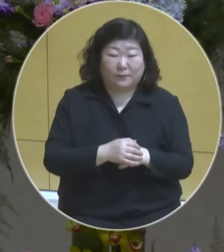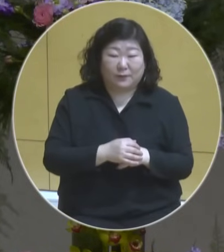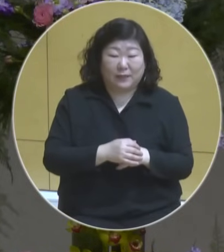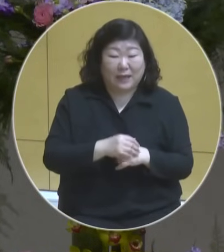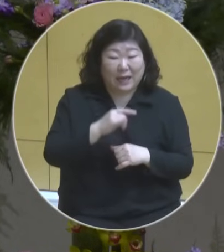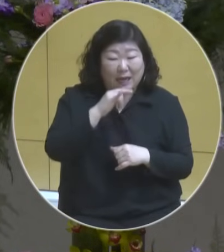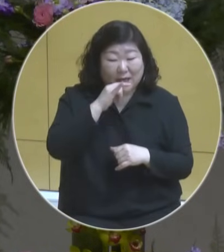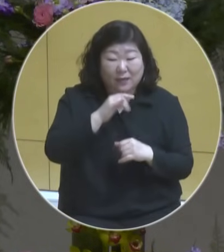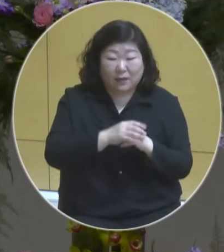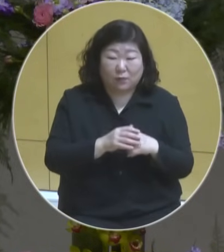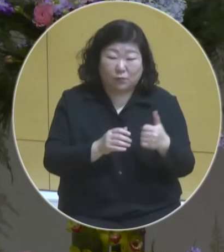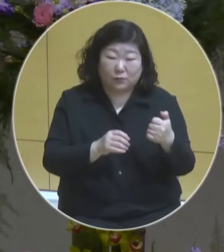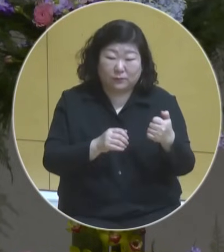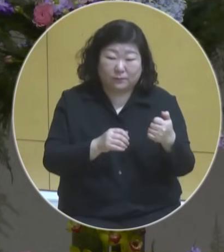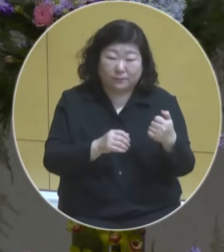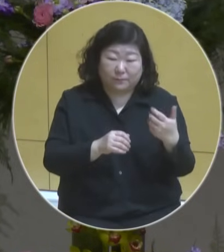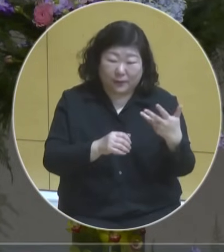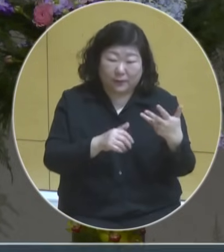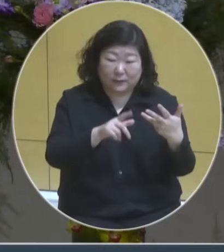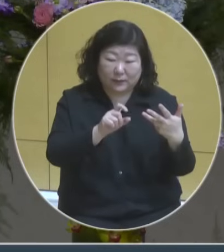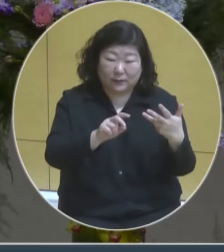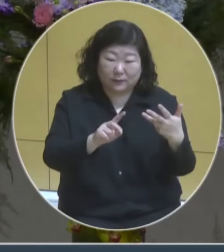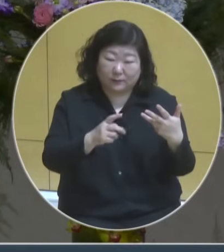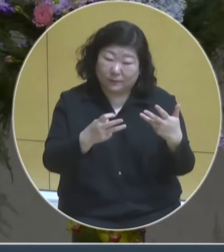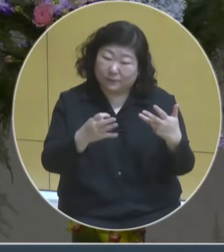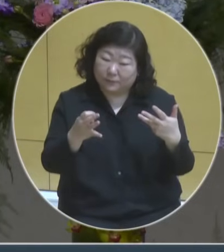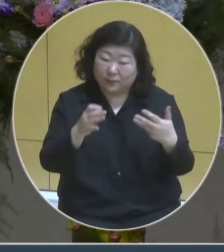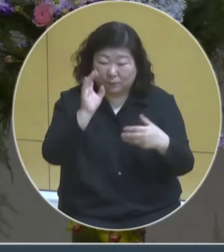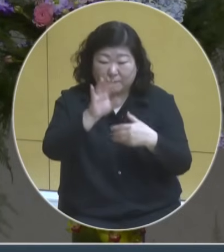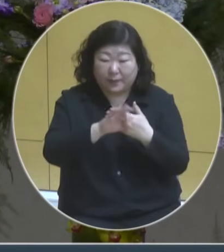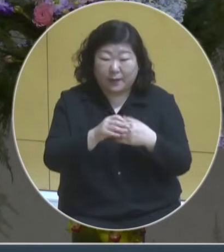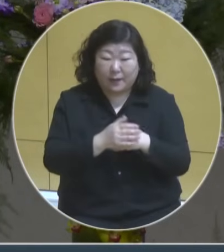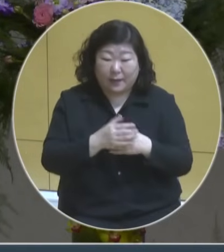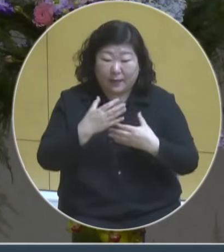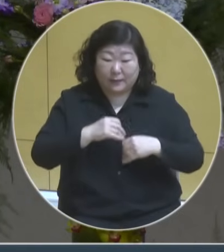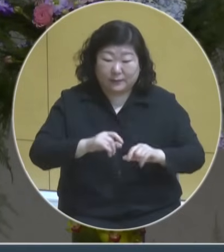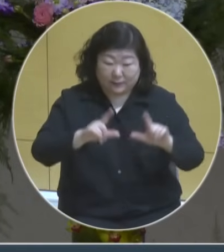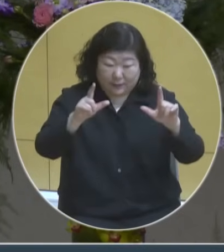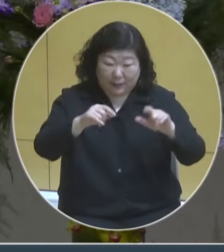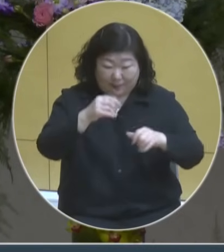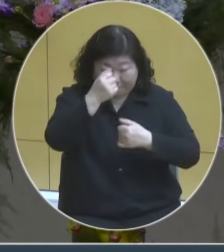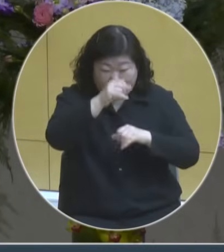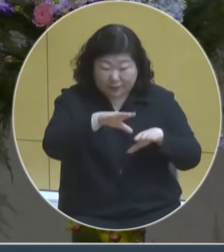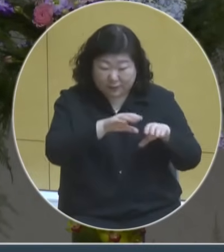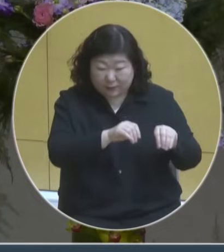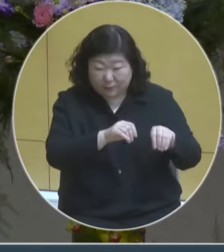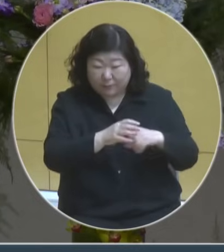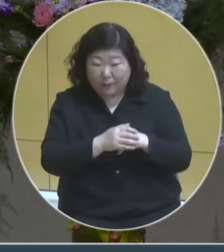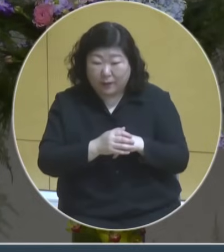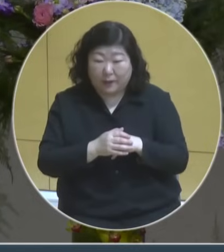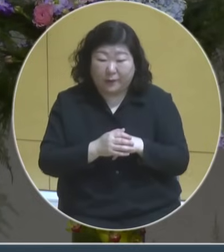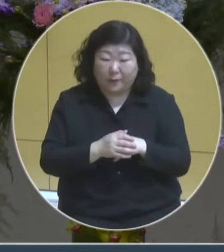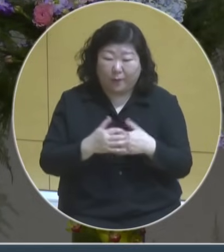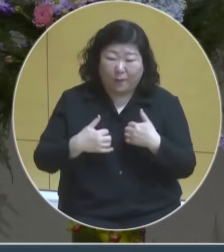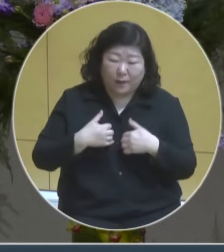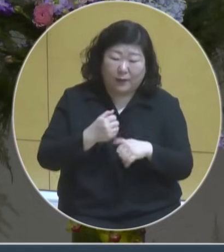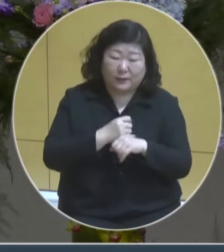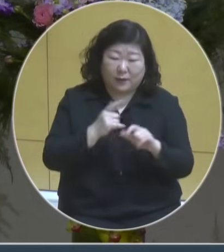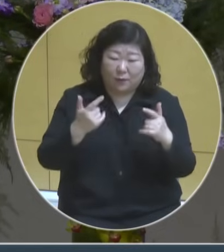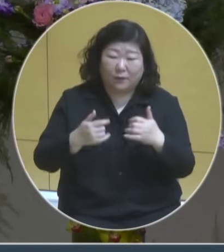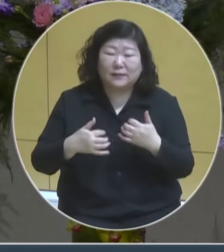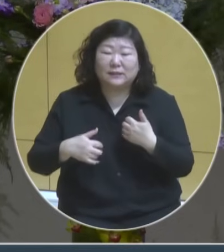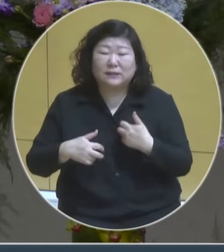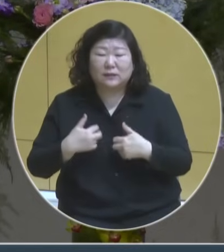13절 14절 보니까 만일 안식일에 내 발을 금하여 내 성일의 오락을 행하지 아니하고 안식일을 일컬어 즐거운